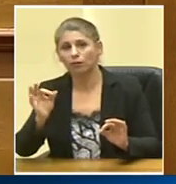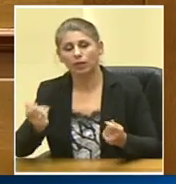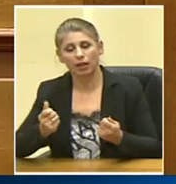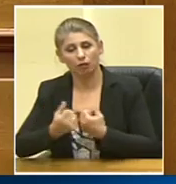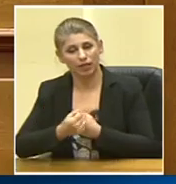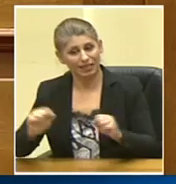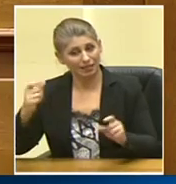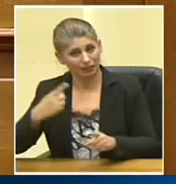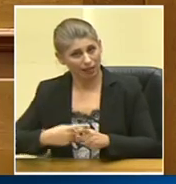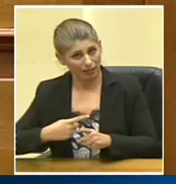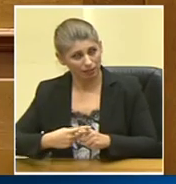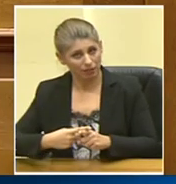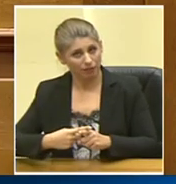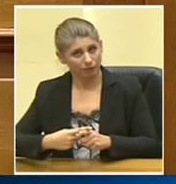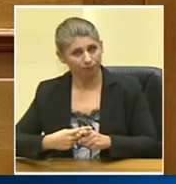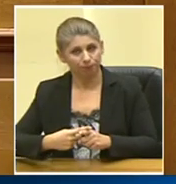ανεξάρτητοι Έλληνες.